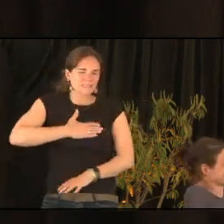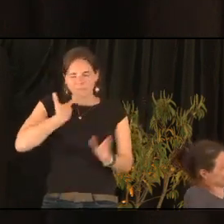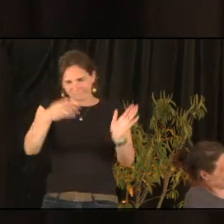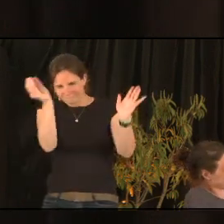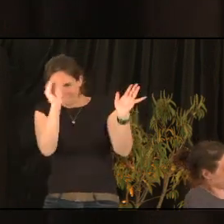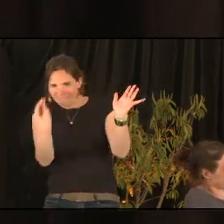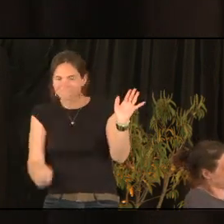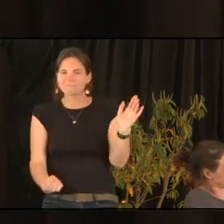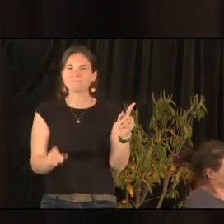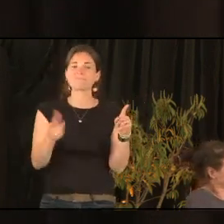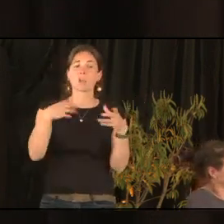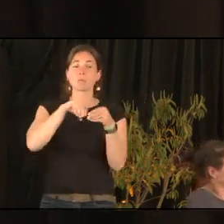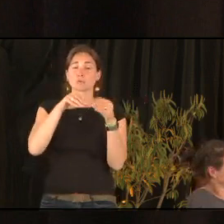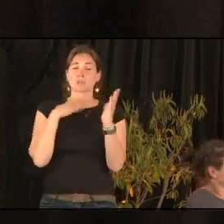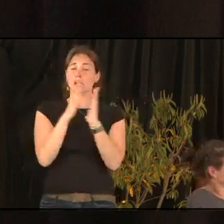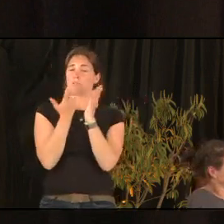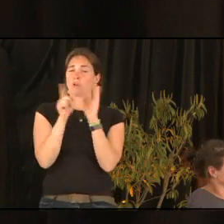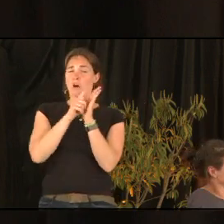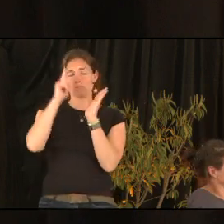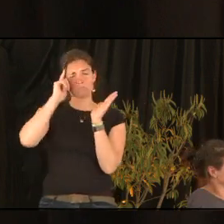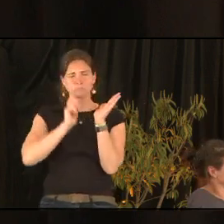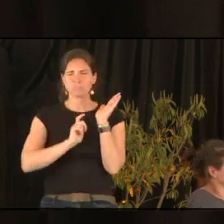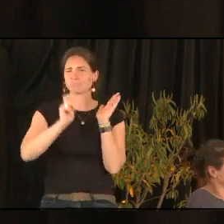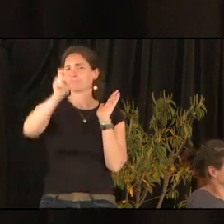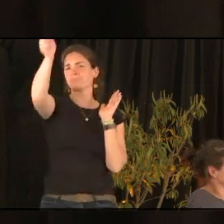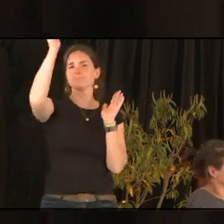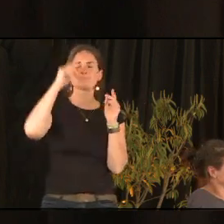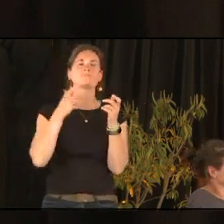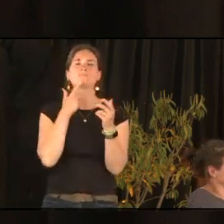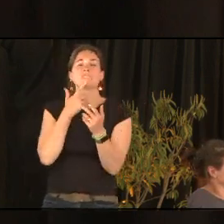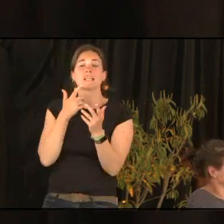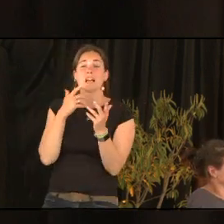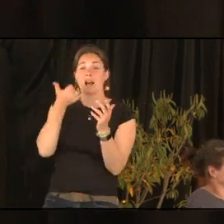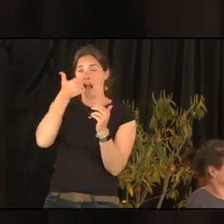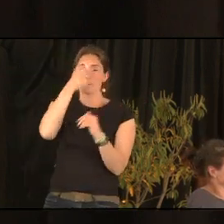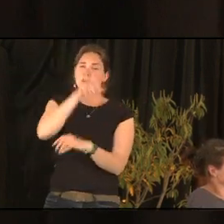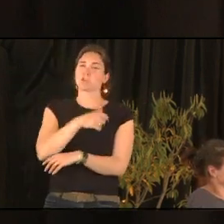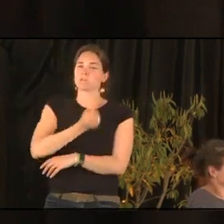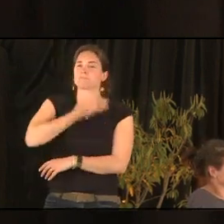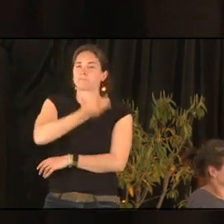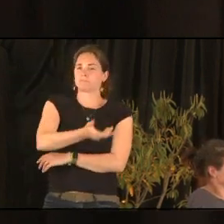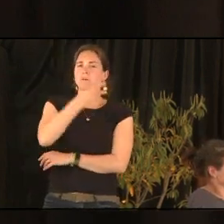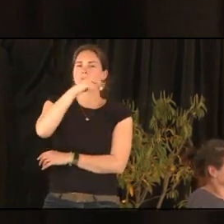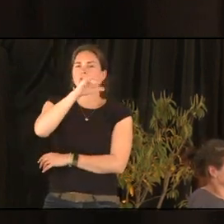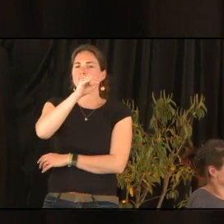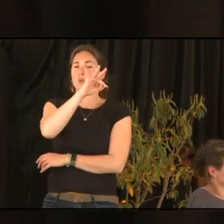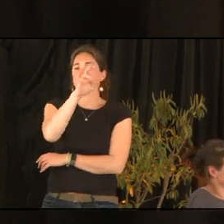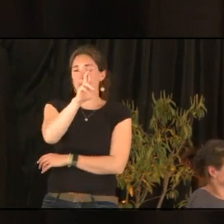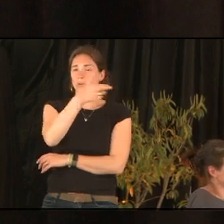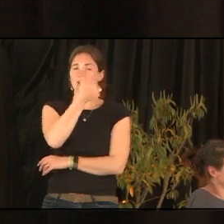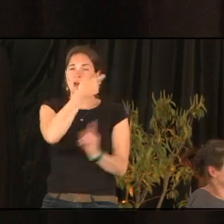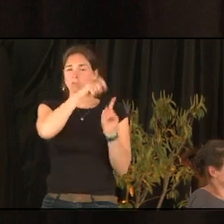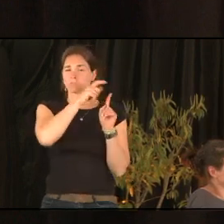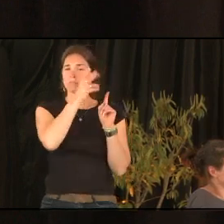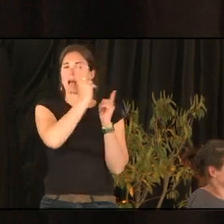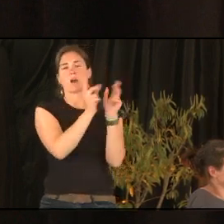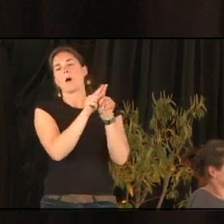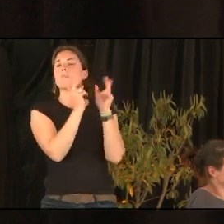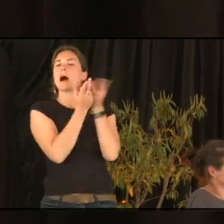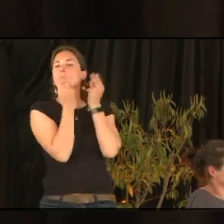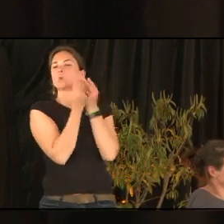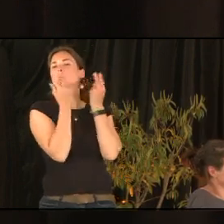de l'intérieur, parce que j'ai choisi quatre personnages masculins. Et alors pour les gens qui me connaissent dans la vraie vie, des gens étaient très étonnés parce que je suis